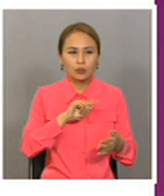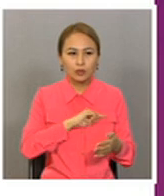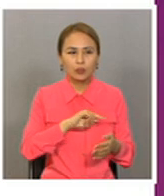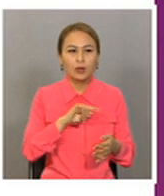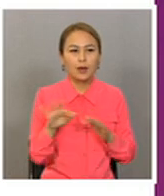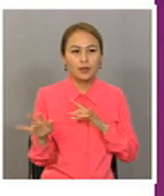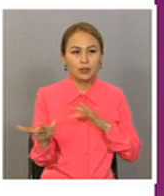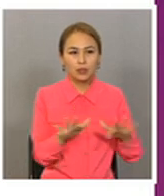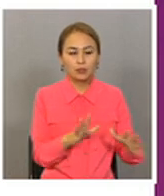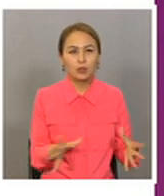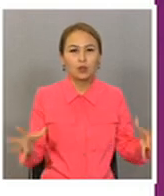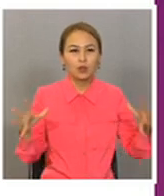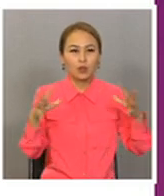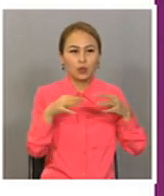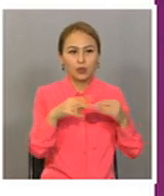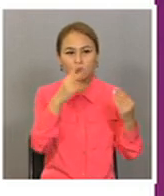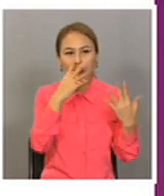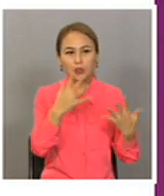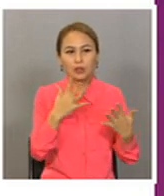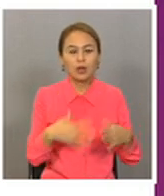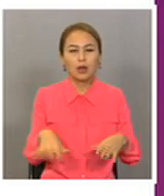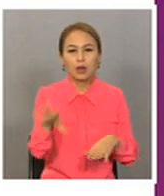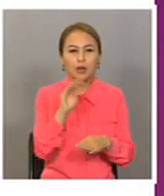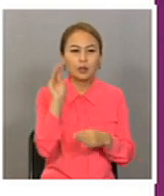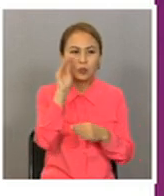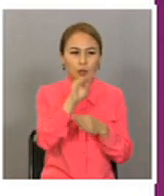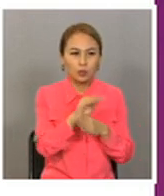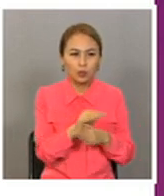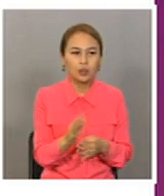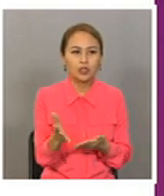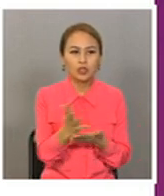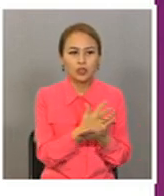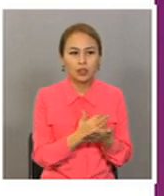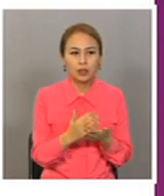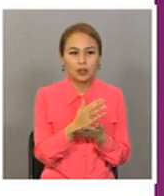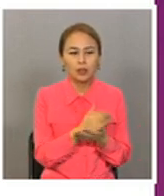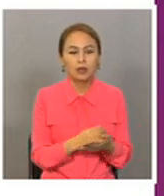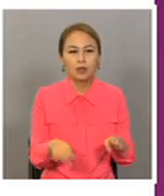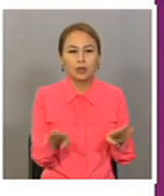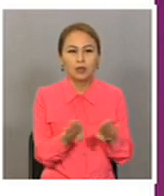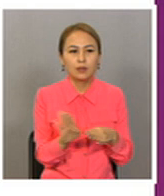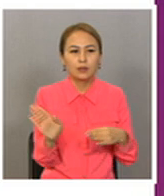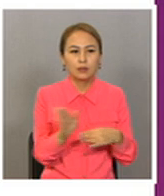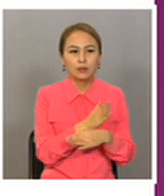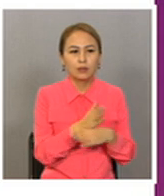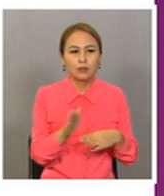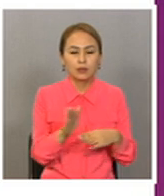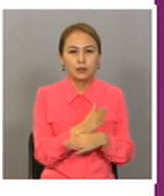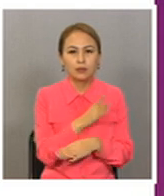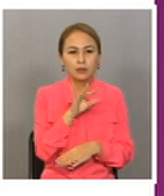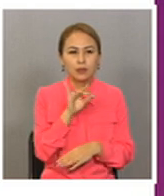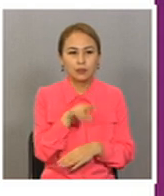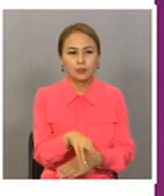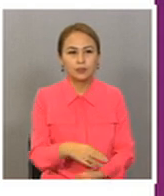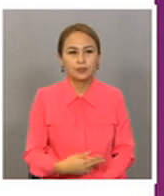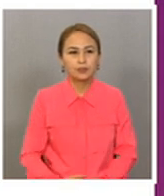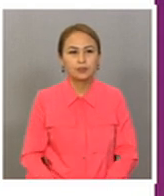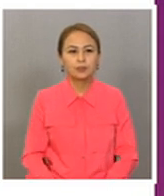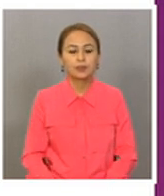құлқы, іс-әрекетімен тұтас көрінген, әрі толық жинақталған, дараланған